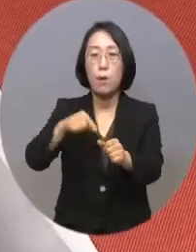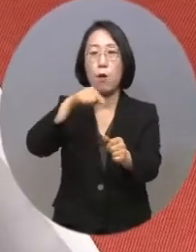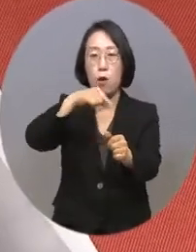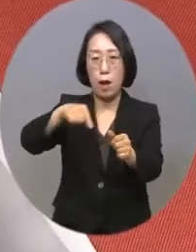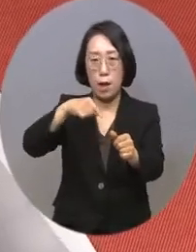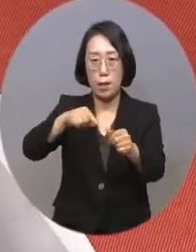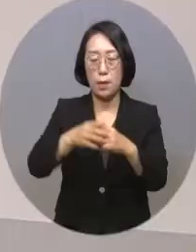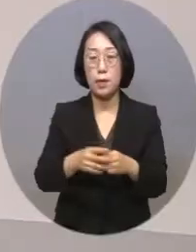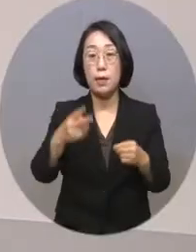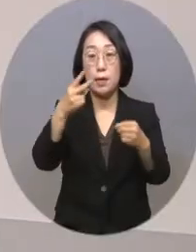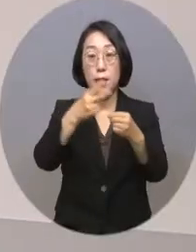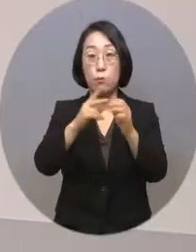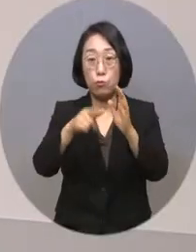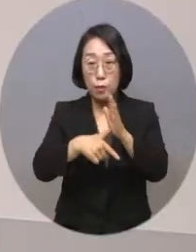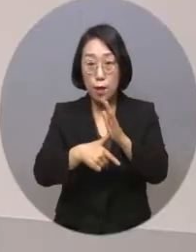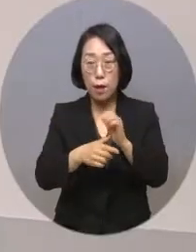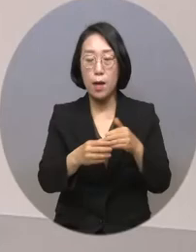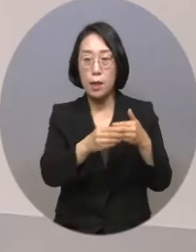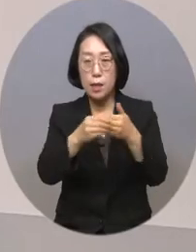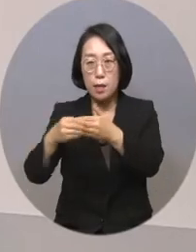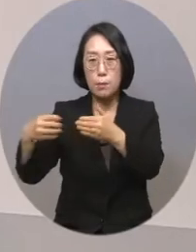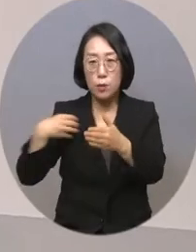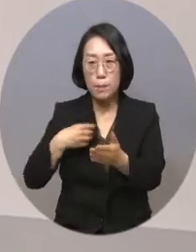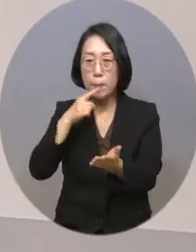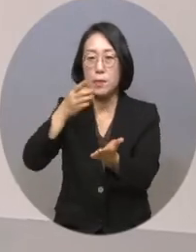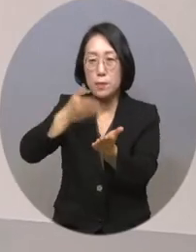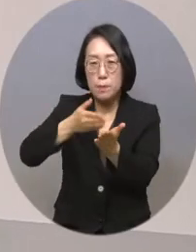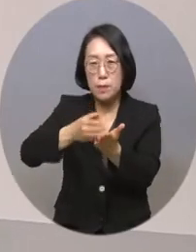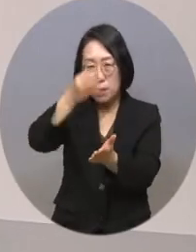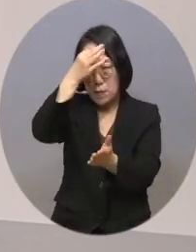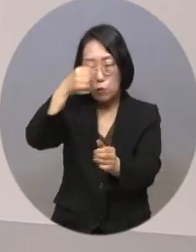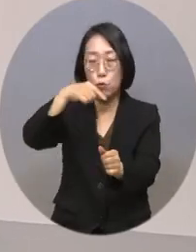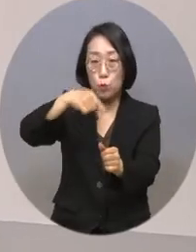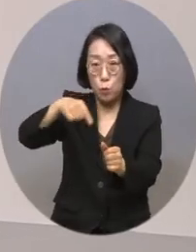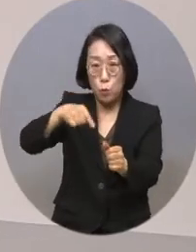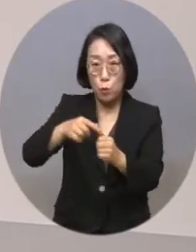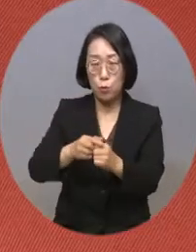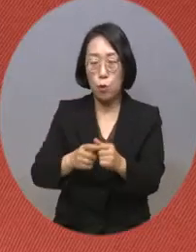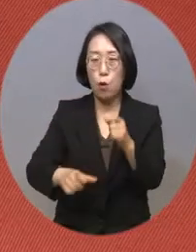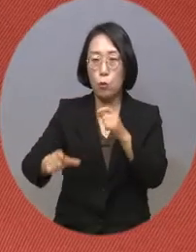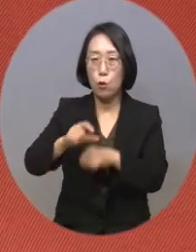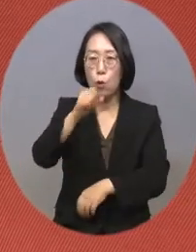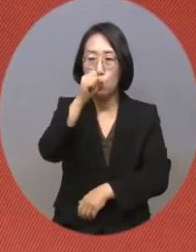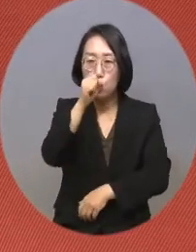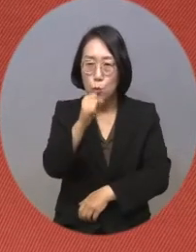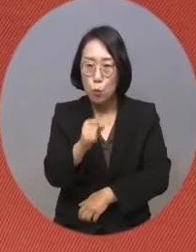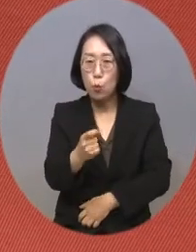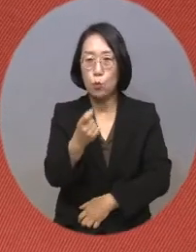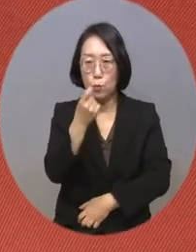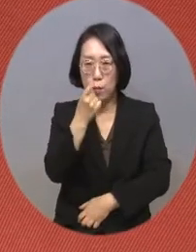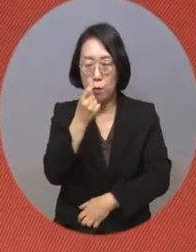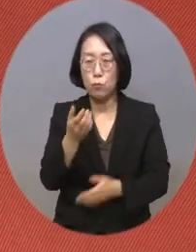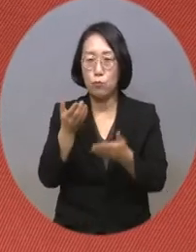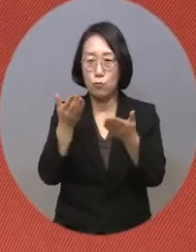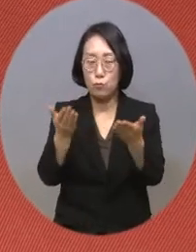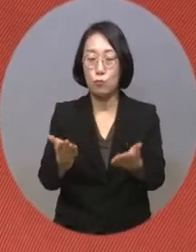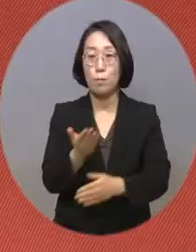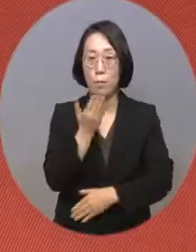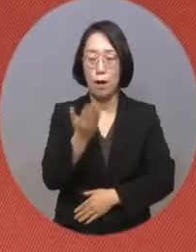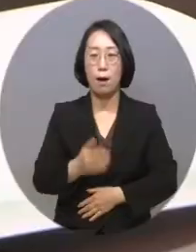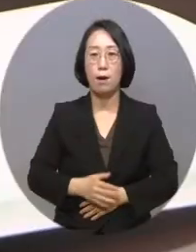되겠고 2부에서는 리더십 스피치 교육을 동반해 수강생들이 1층도 질적으로 수준 높은 강의를 받게 될